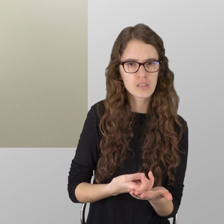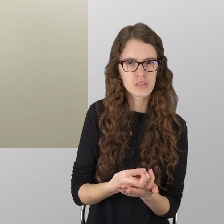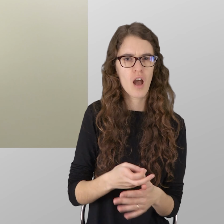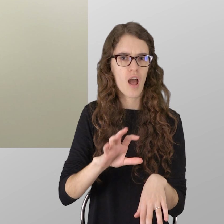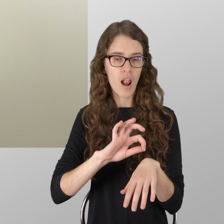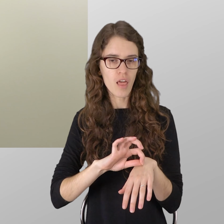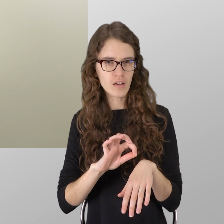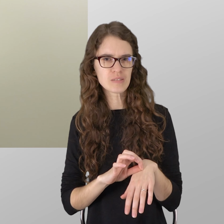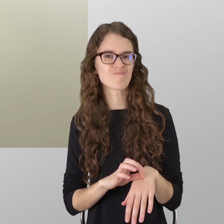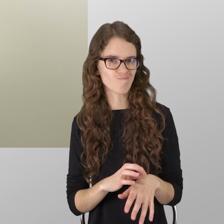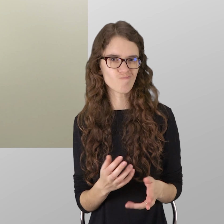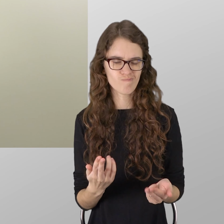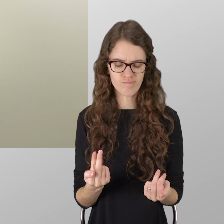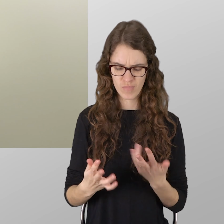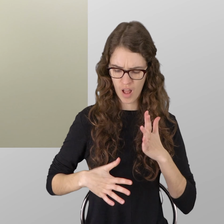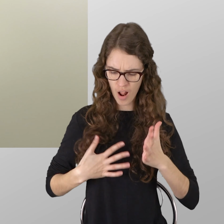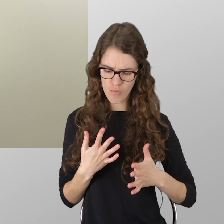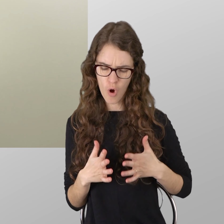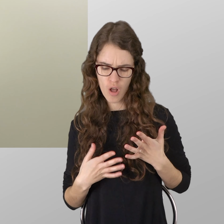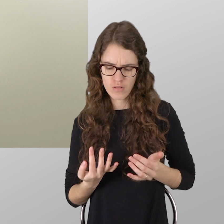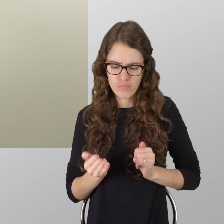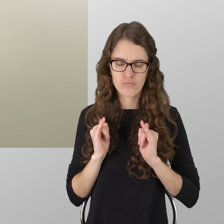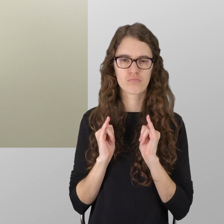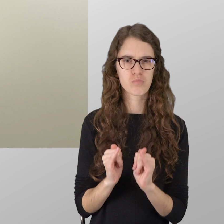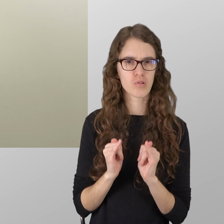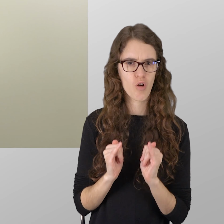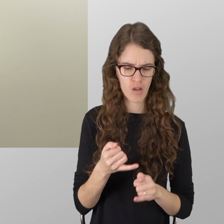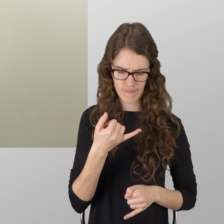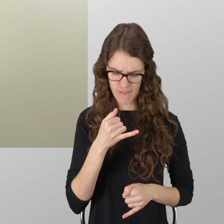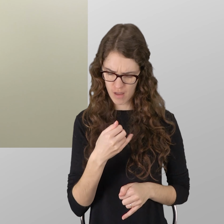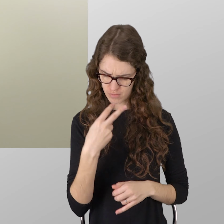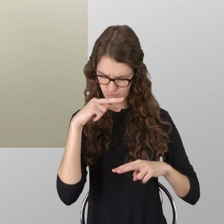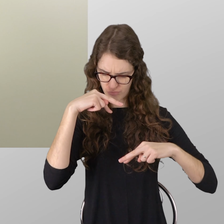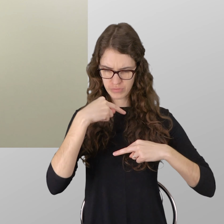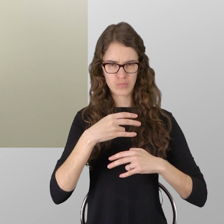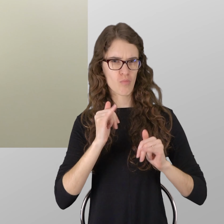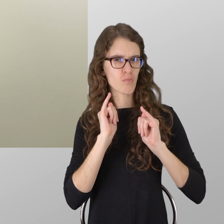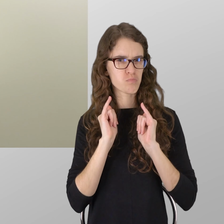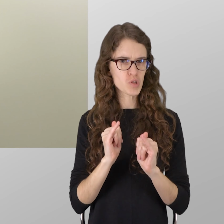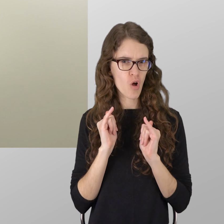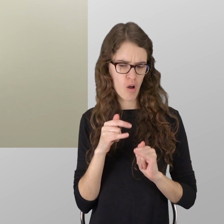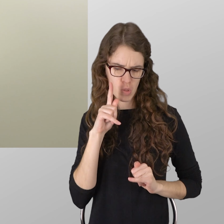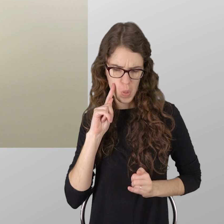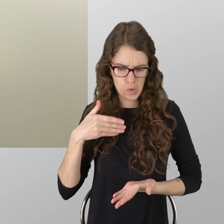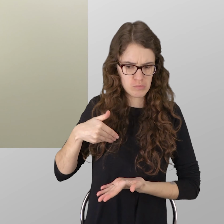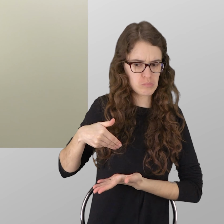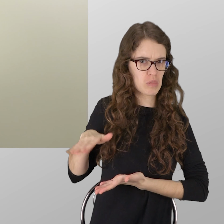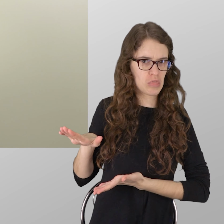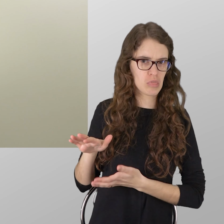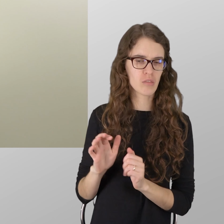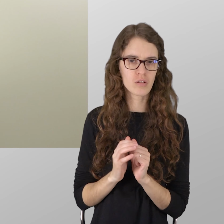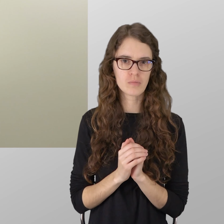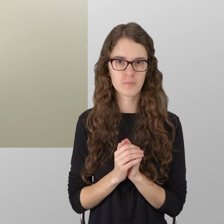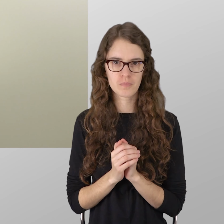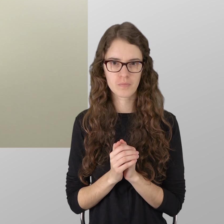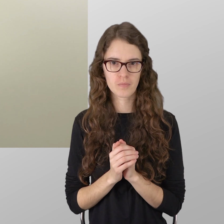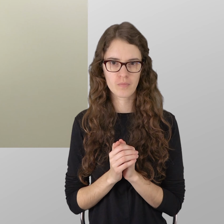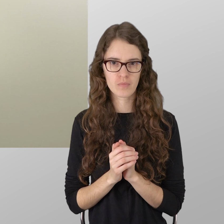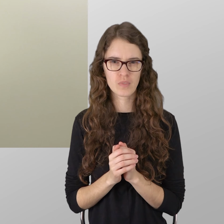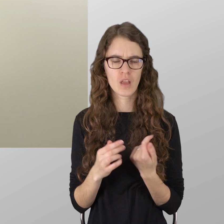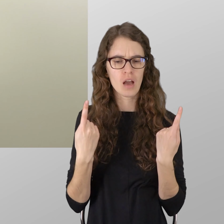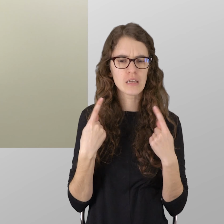labai neįgimai vertina patiriama emocija ir nori juos bet kokių būdų išvengti. Ir dėl to jie aško pagalbos. Apsesinio